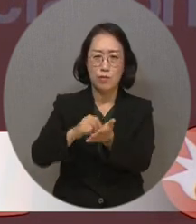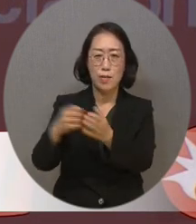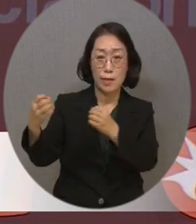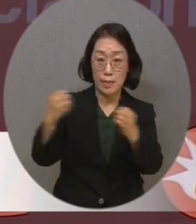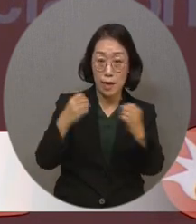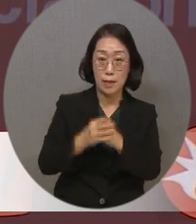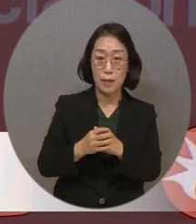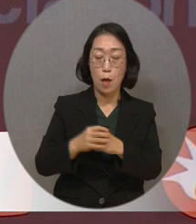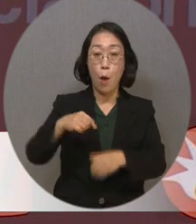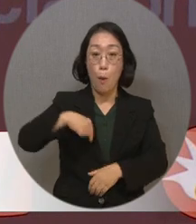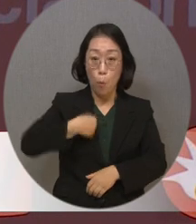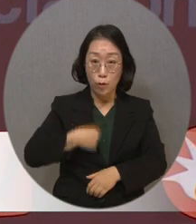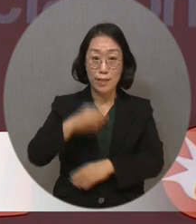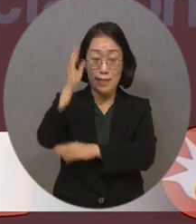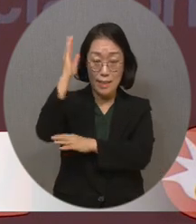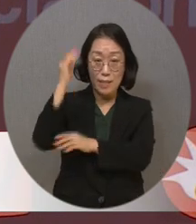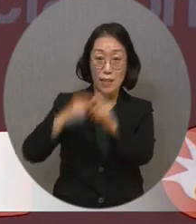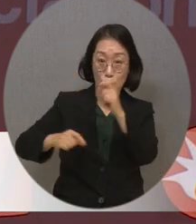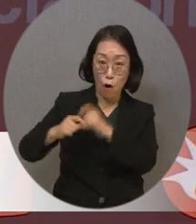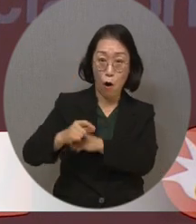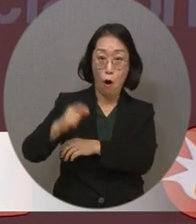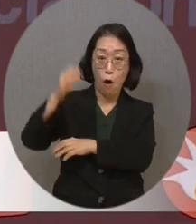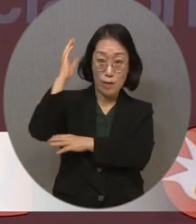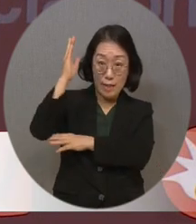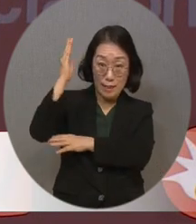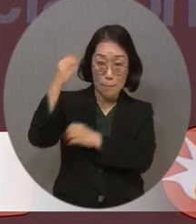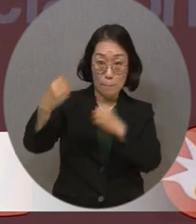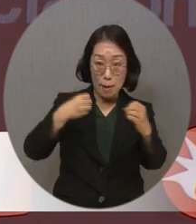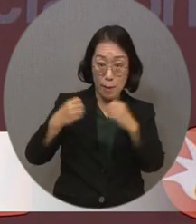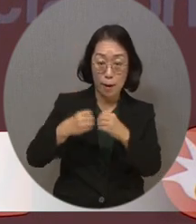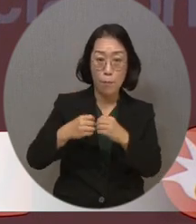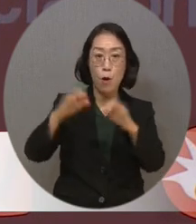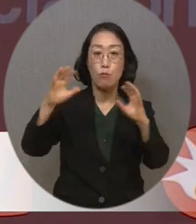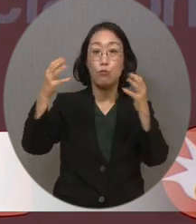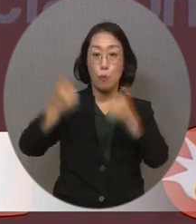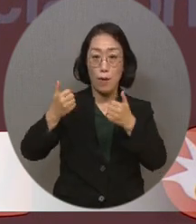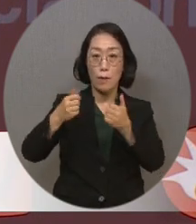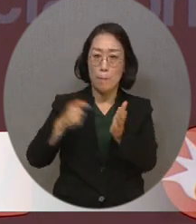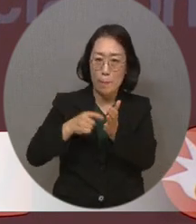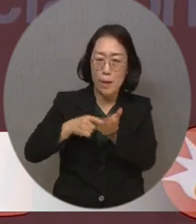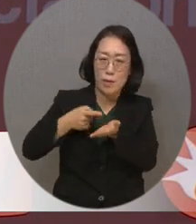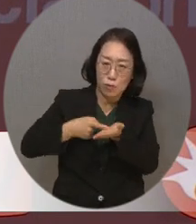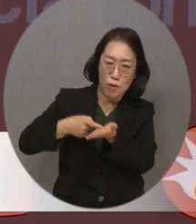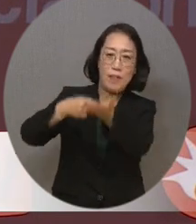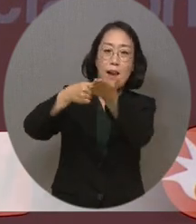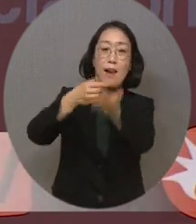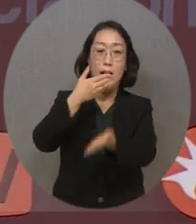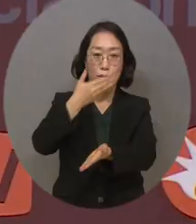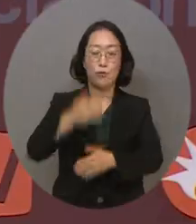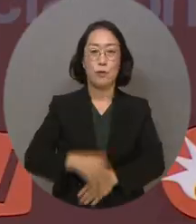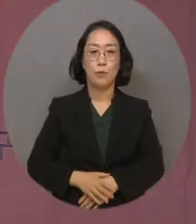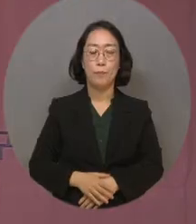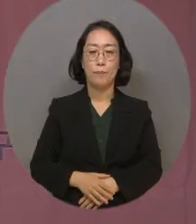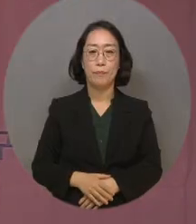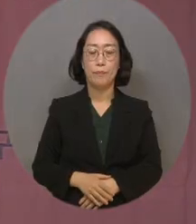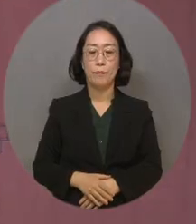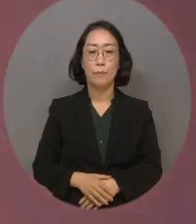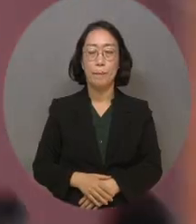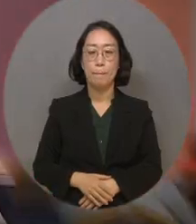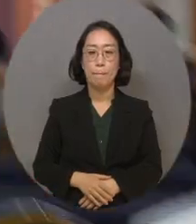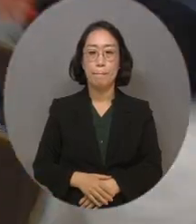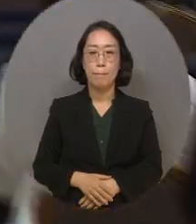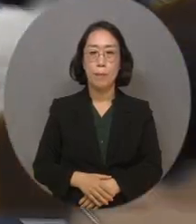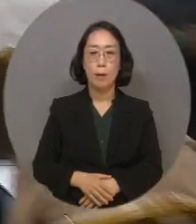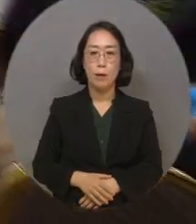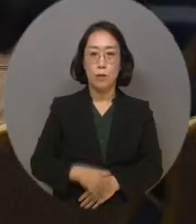척수장애인 당사자들도 목소리를 좀 크게 내주신다면 아마도 국회에서 빨리빨리 전달이 될 수 있을 거라고 생각을 하고요.